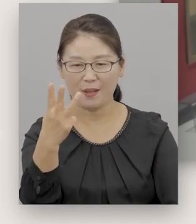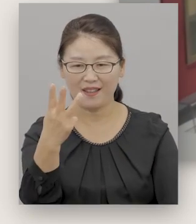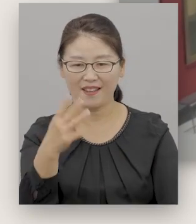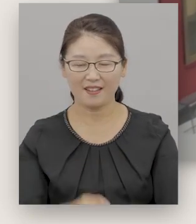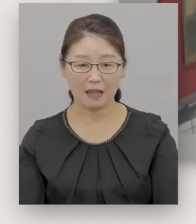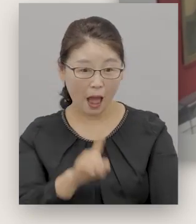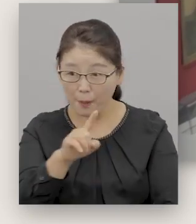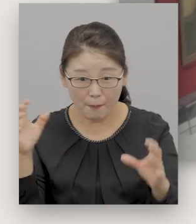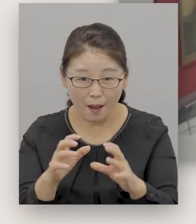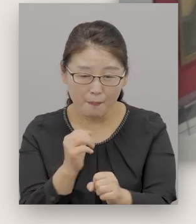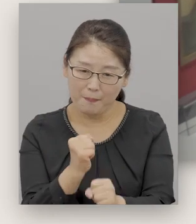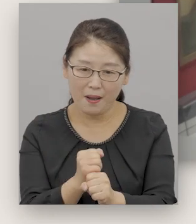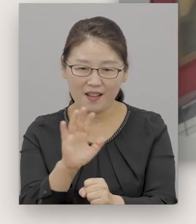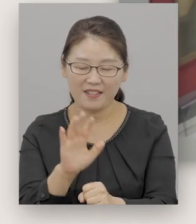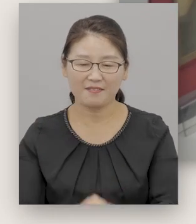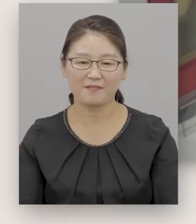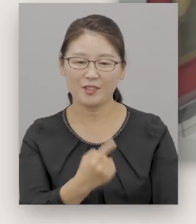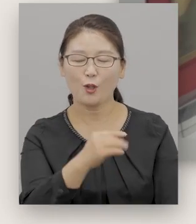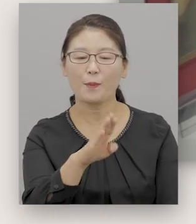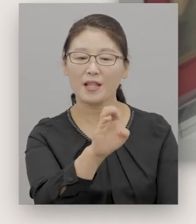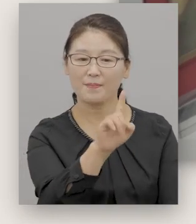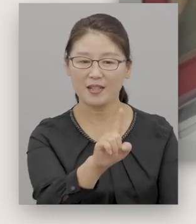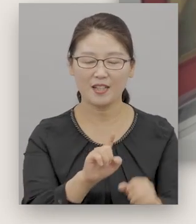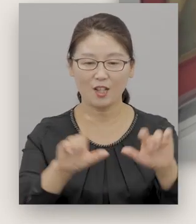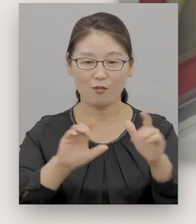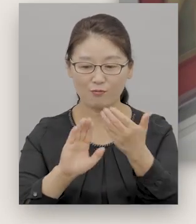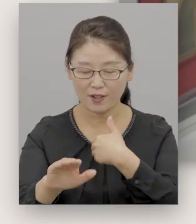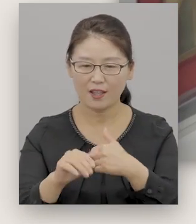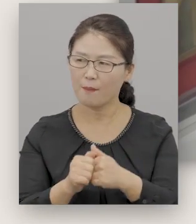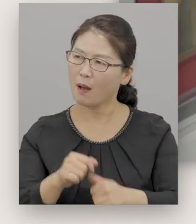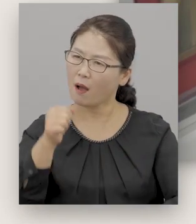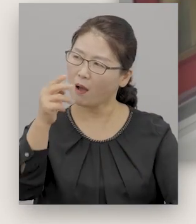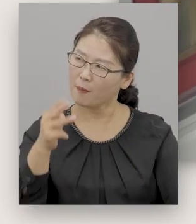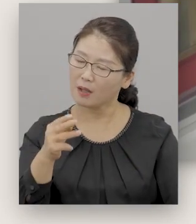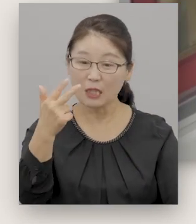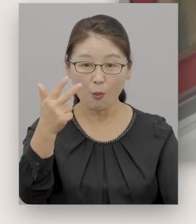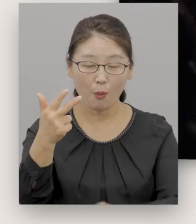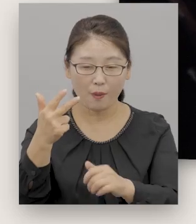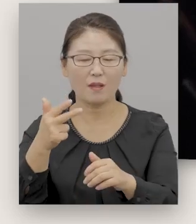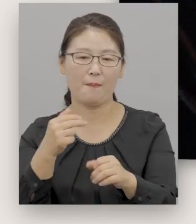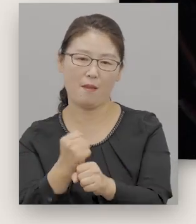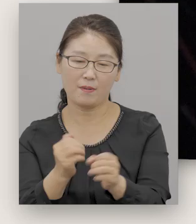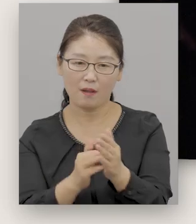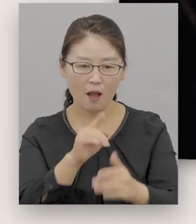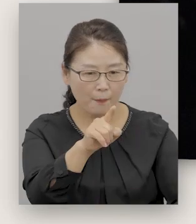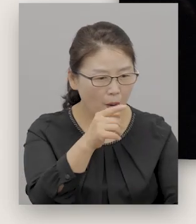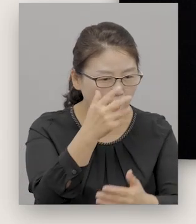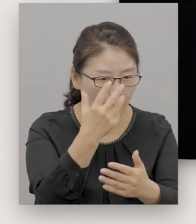게 아니고, 41년 이후로부터 여러 차례, 한 7차례에 의해서 만들어졌고, 한번 복제됐을 때뭐